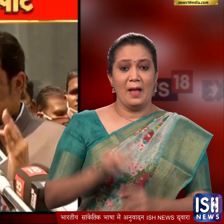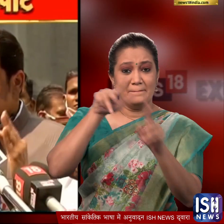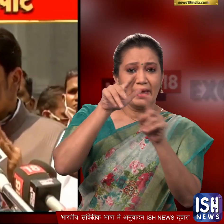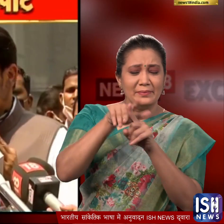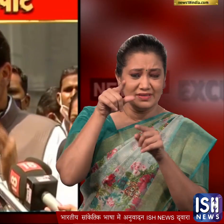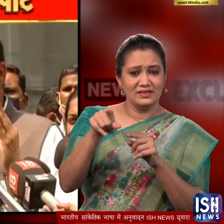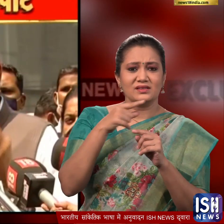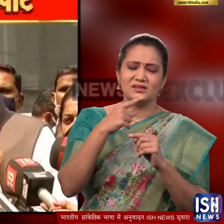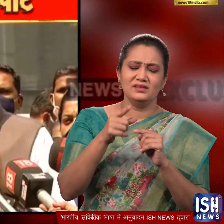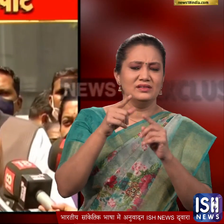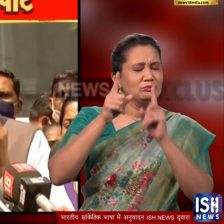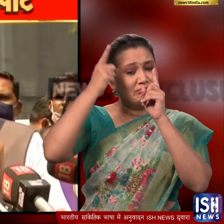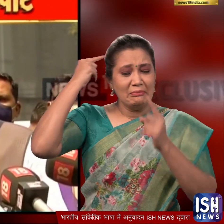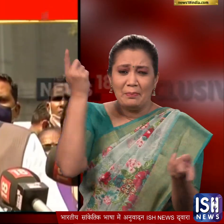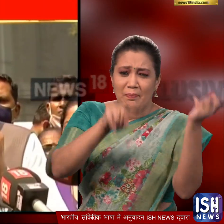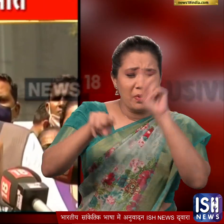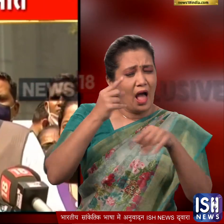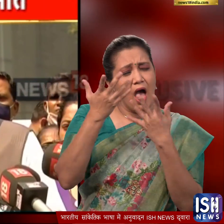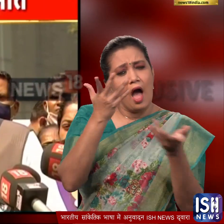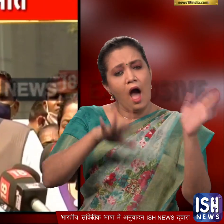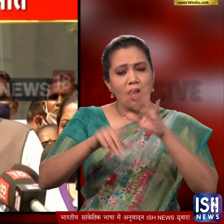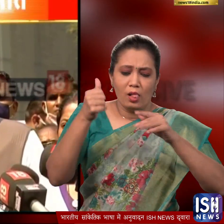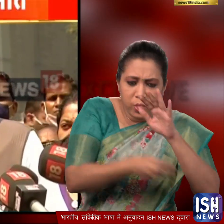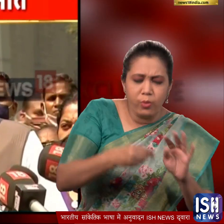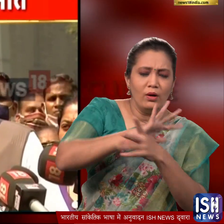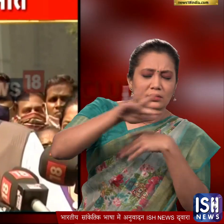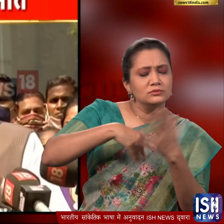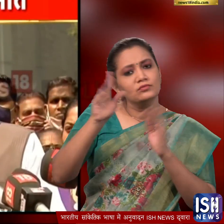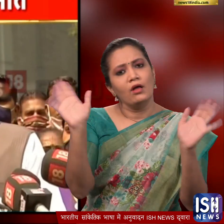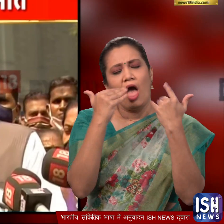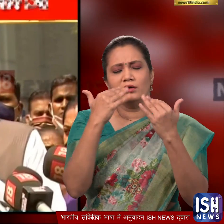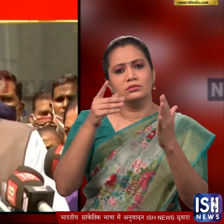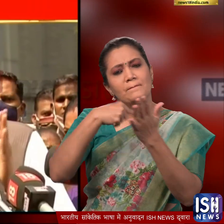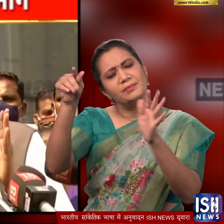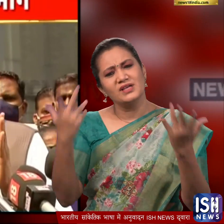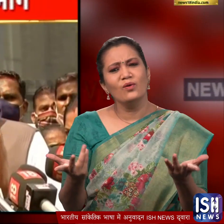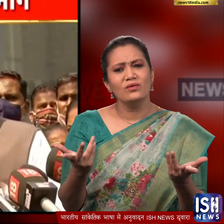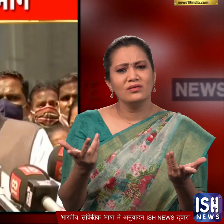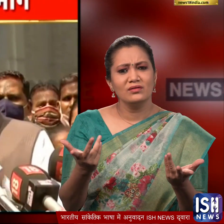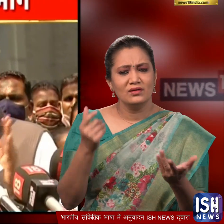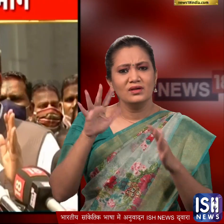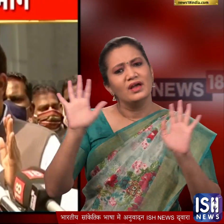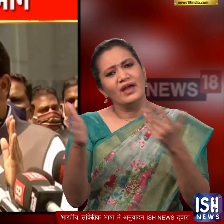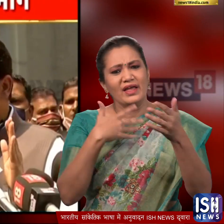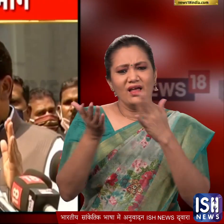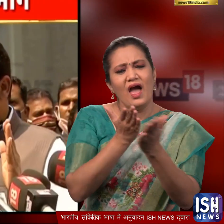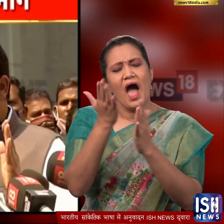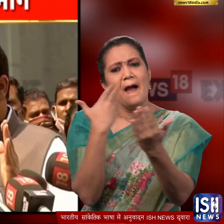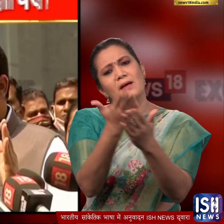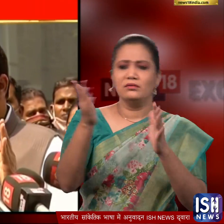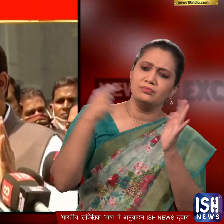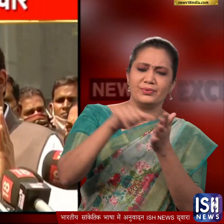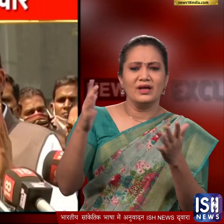विशेष रूप से बीएमसी में जिस प्रकार से भ्रष्टाचार के माध्यम से किसी को भी परमिशन मिल जाती है, कैसी भी परमिशन मिल जाती